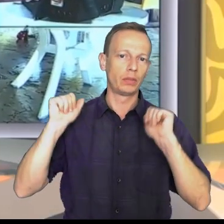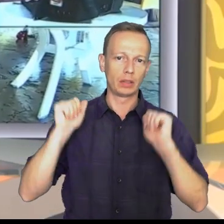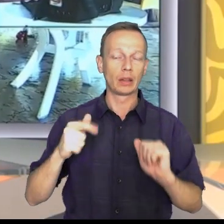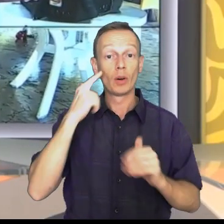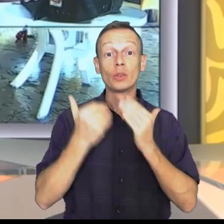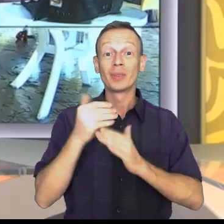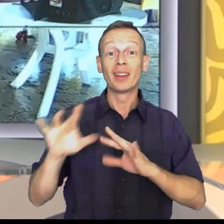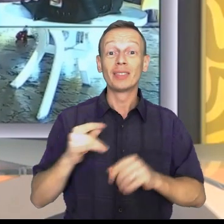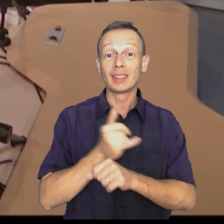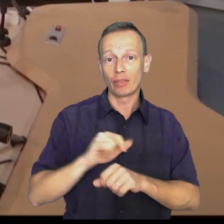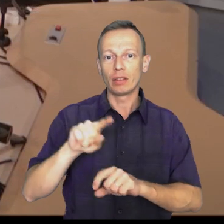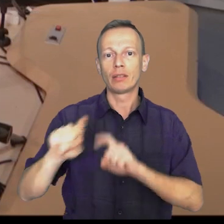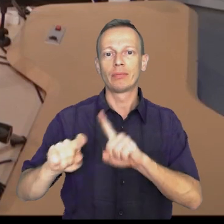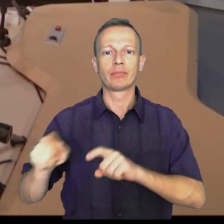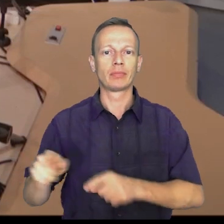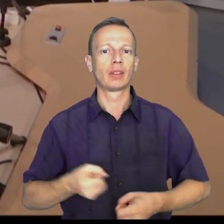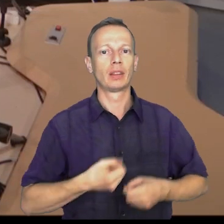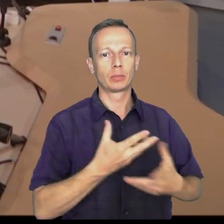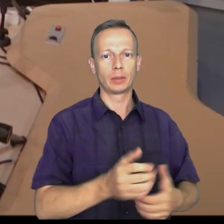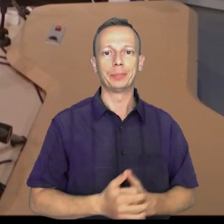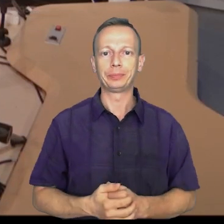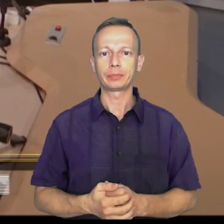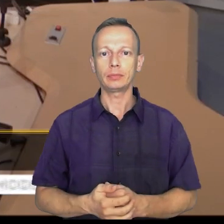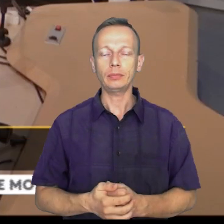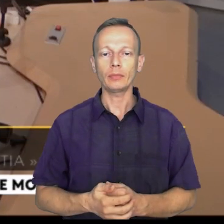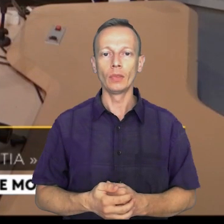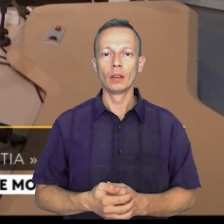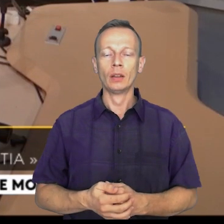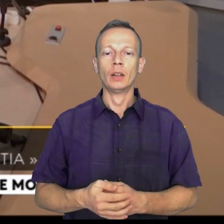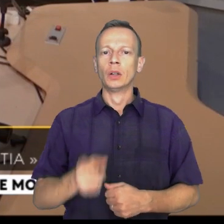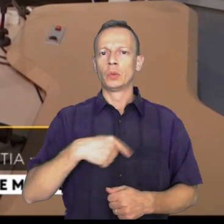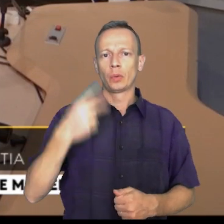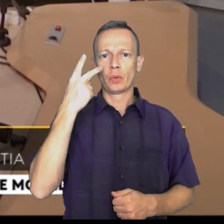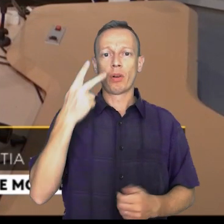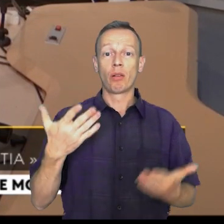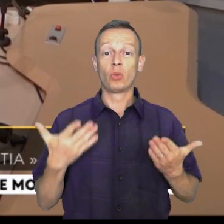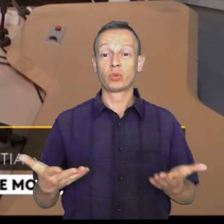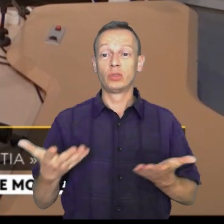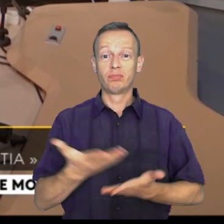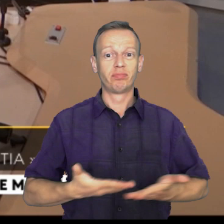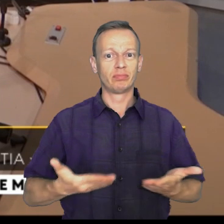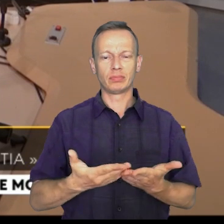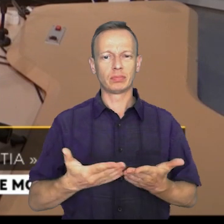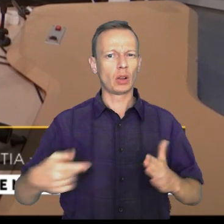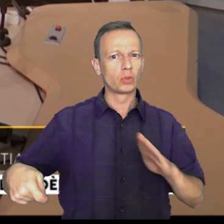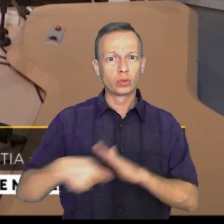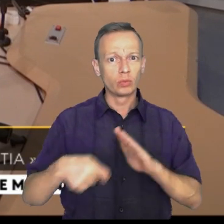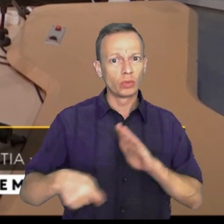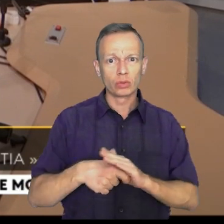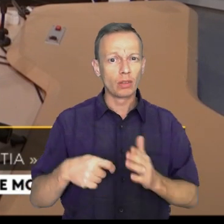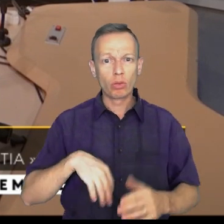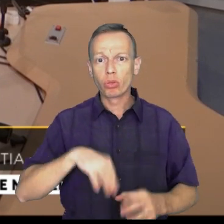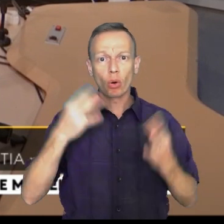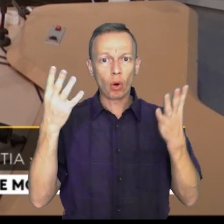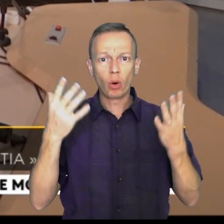matin. Nous pensons que notre société est devenue une société complètement dirigiste, subventionnée. C'est